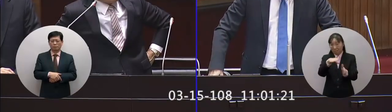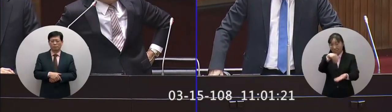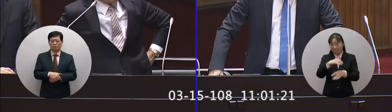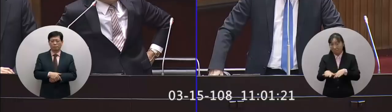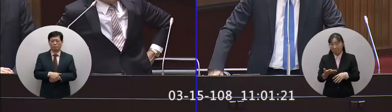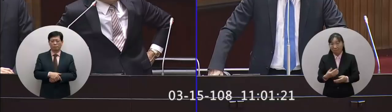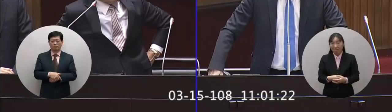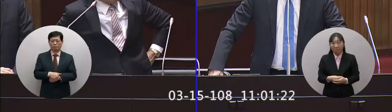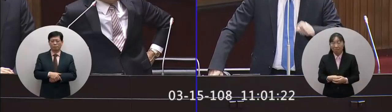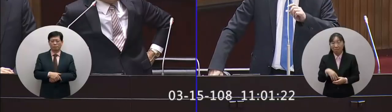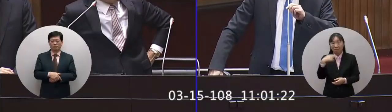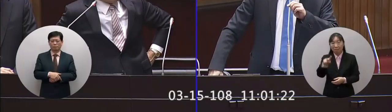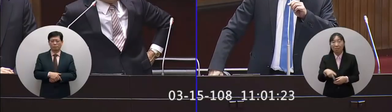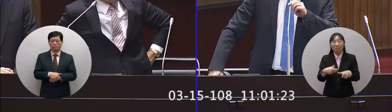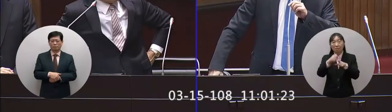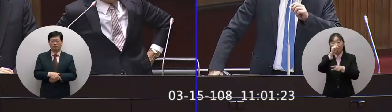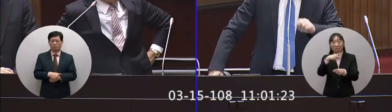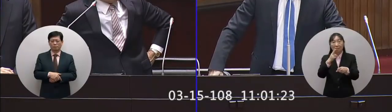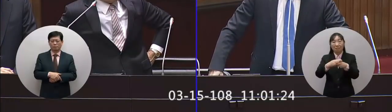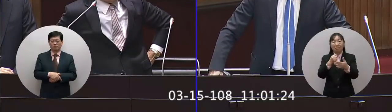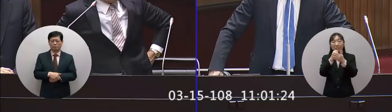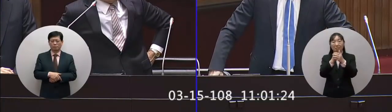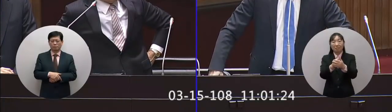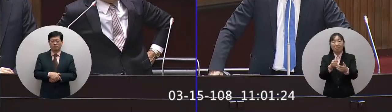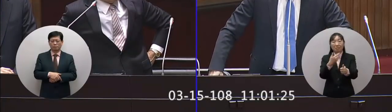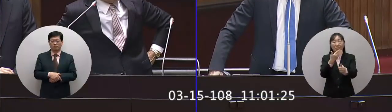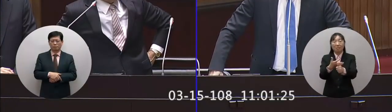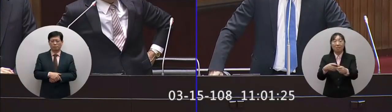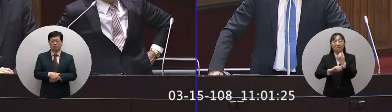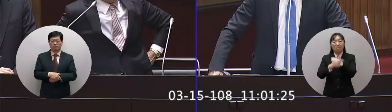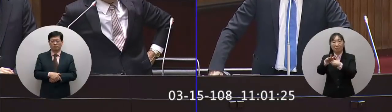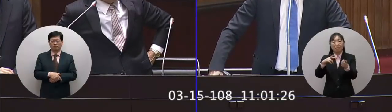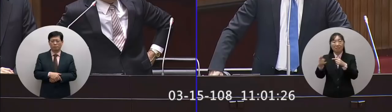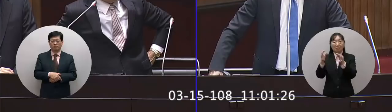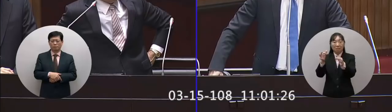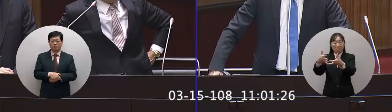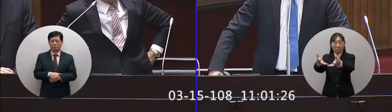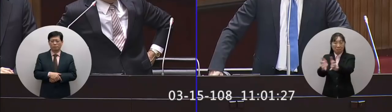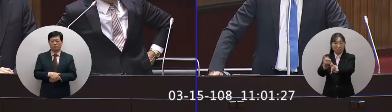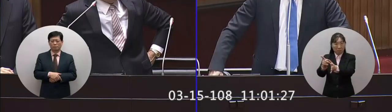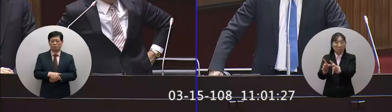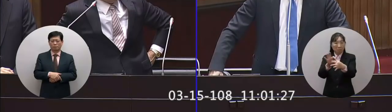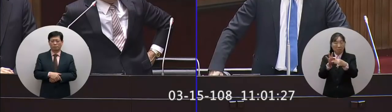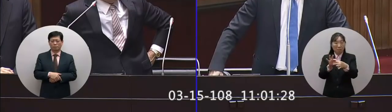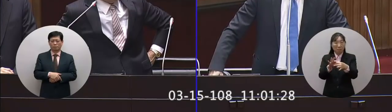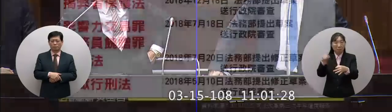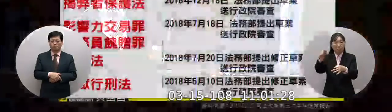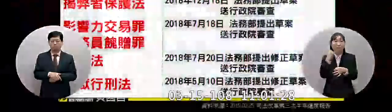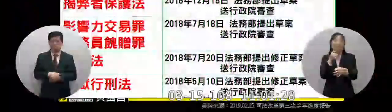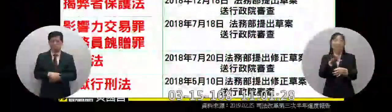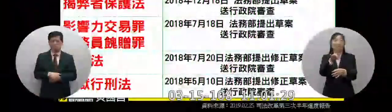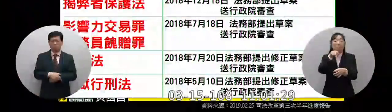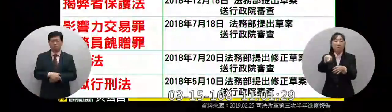第二个，公益信托法牵涉到很多大财团，既然可以透过公益信托逃漏